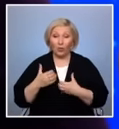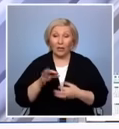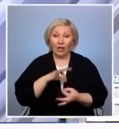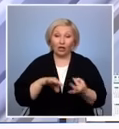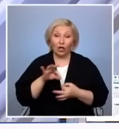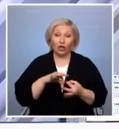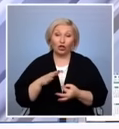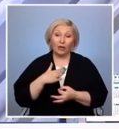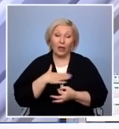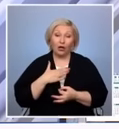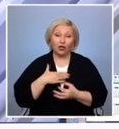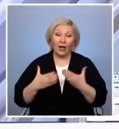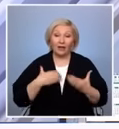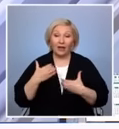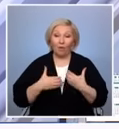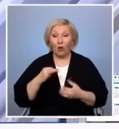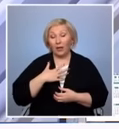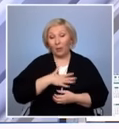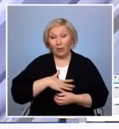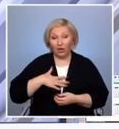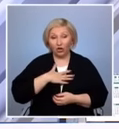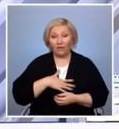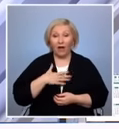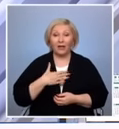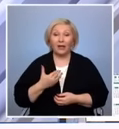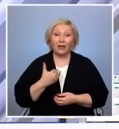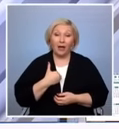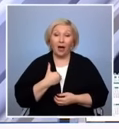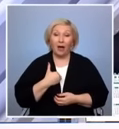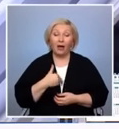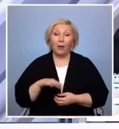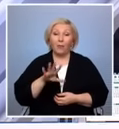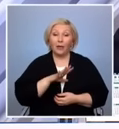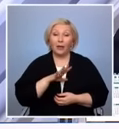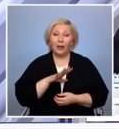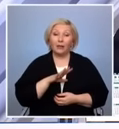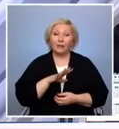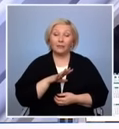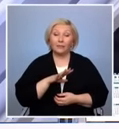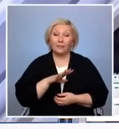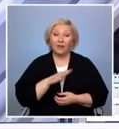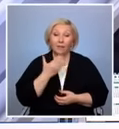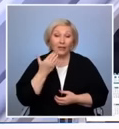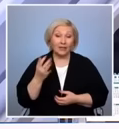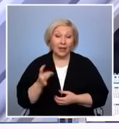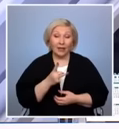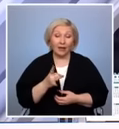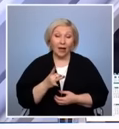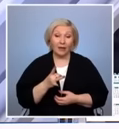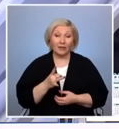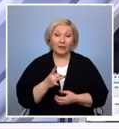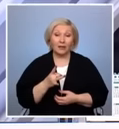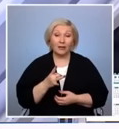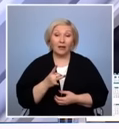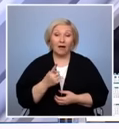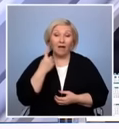возможно, делать будут уже другие люди». Конец цитаты. И опять какой-то... обреченное предчувствие того, что